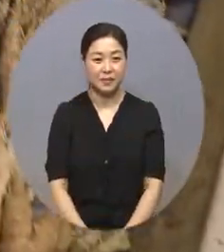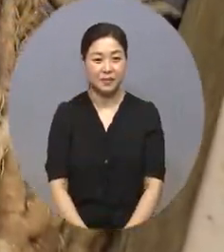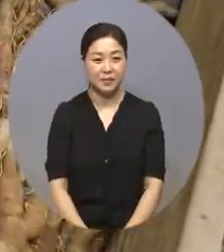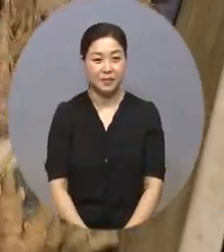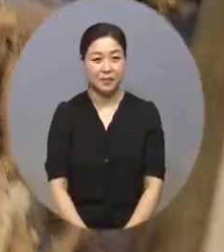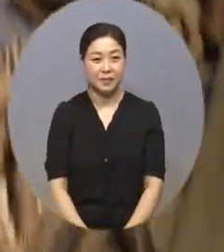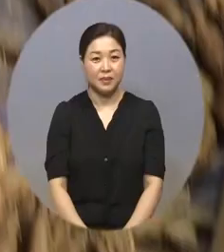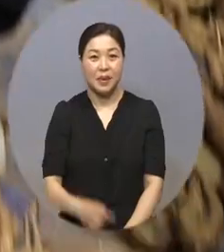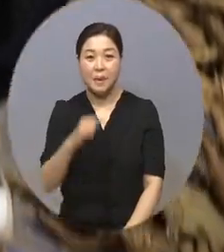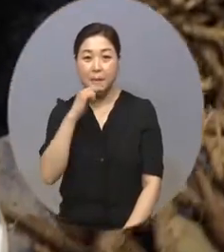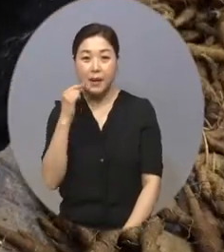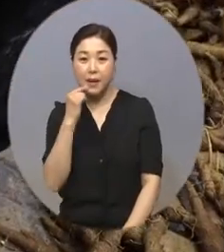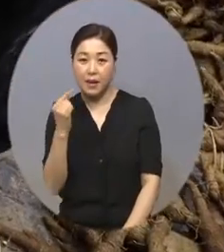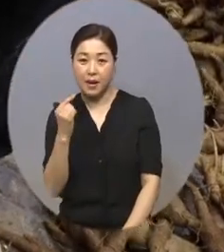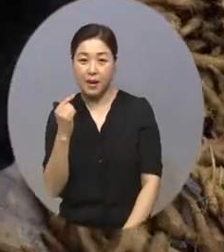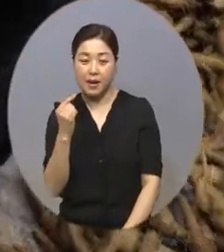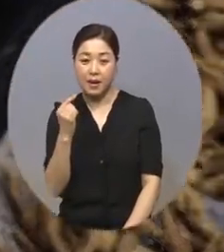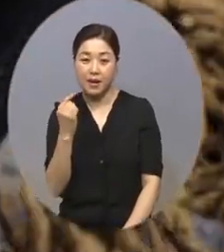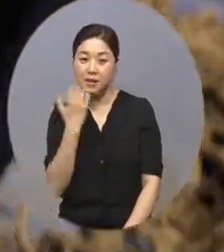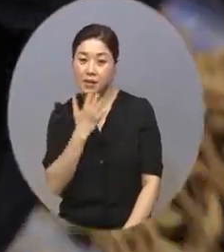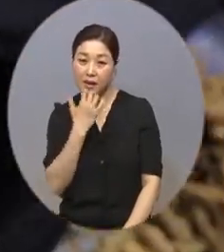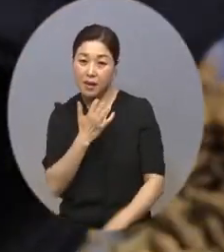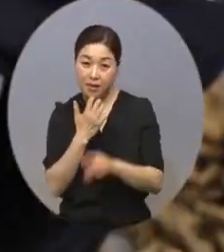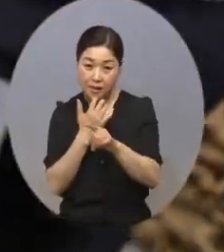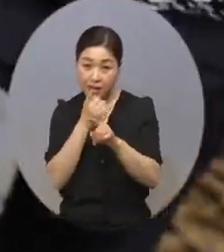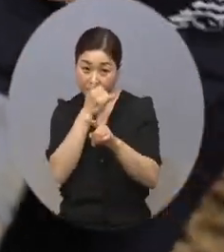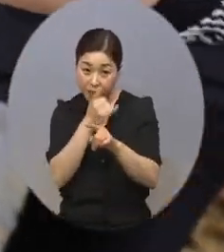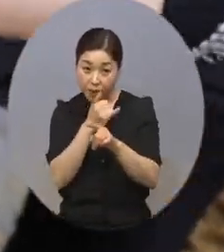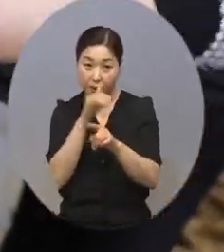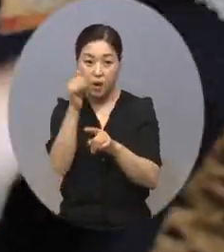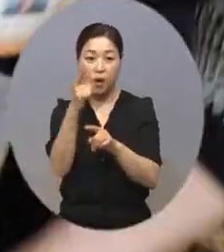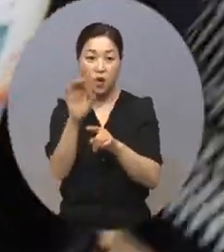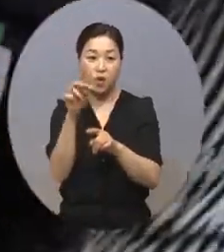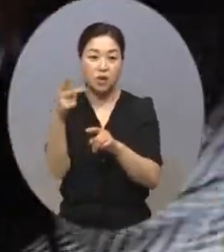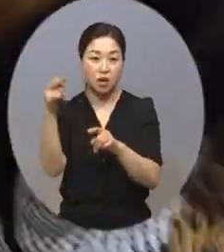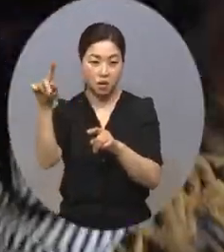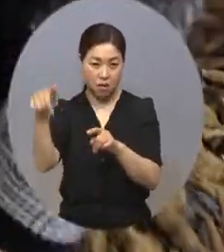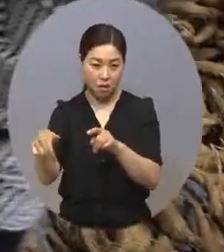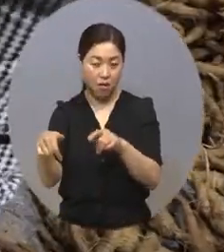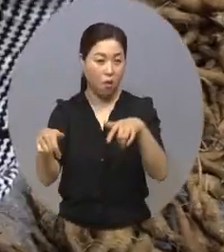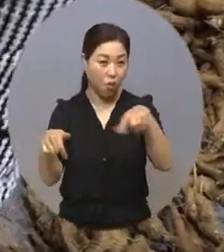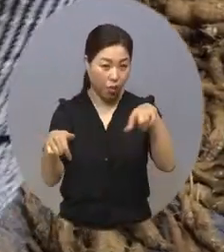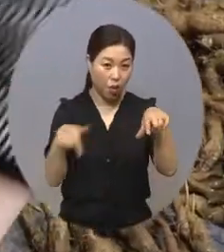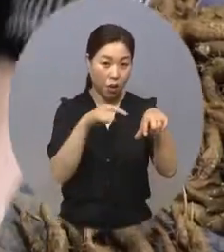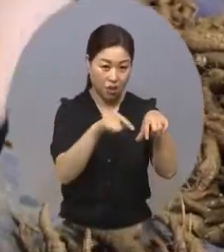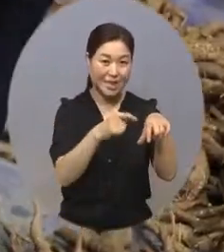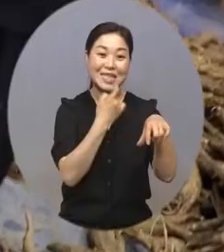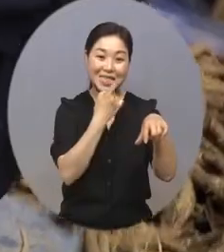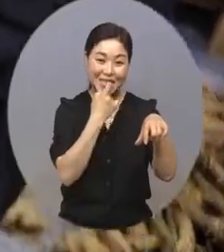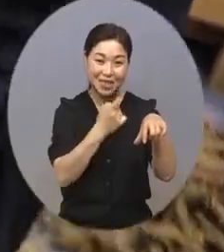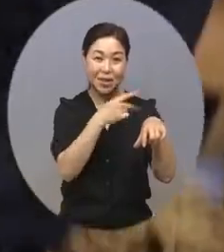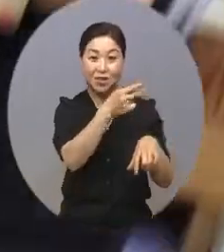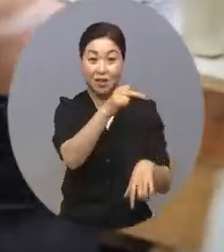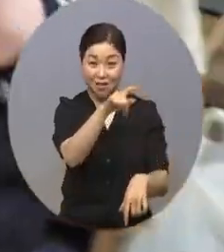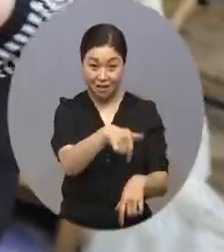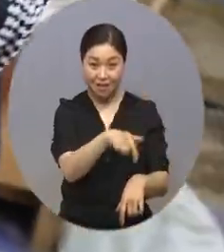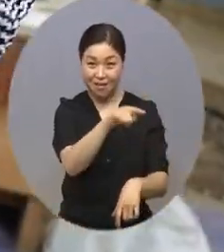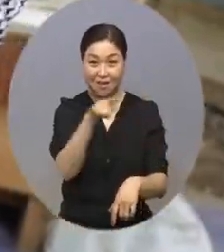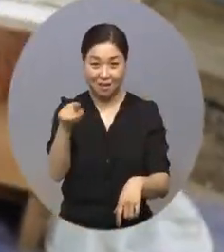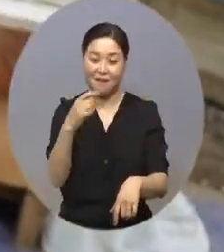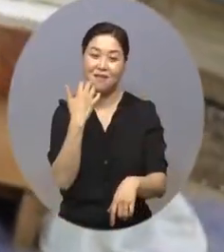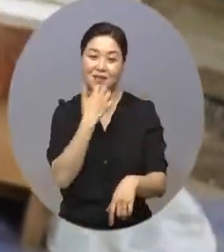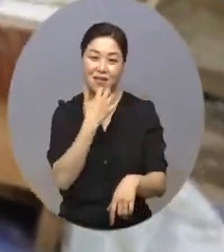빨간색 이 밖에 있어야 빨강 걸어 흠 바닥이라고 하구요 그냥 보통 물 알고 있는 답을 피한 색이란 아기 사무소 새